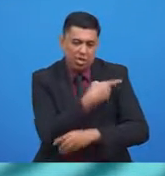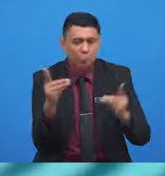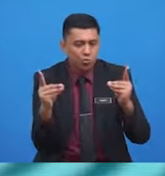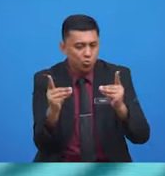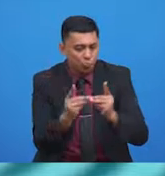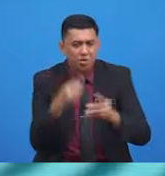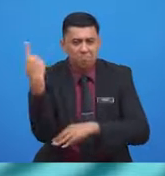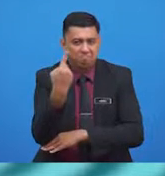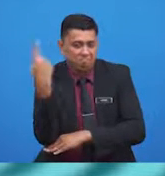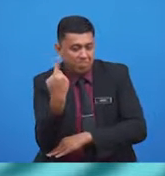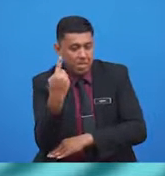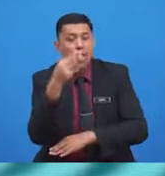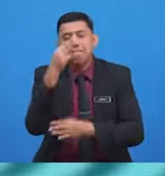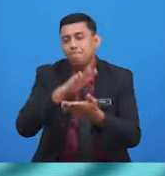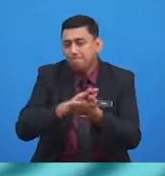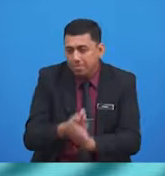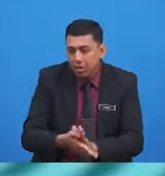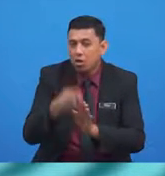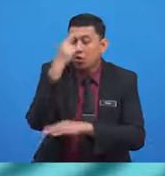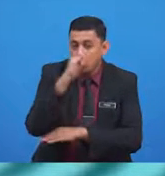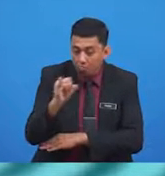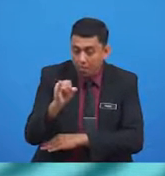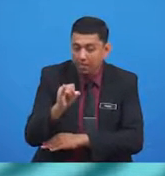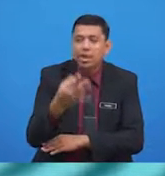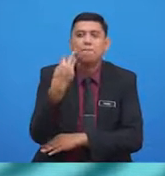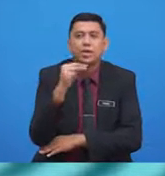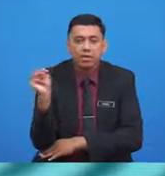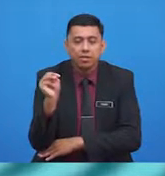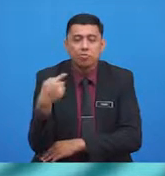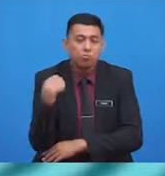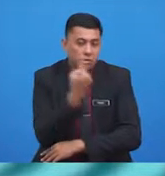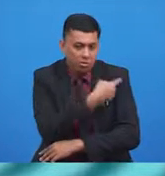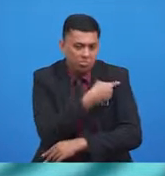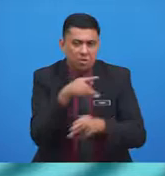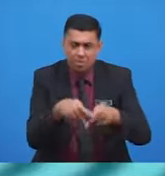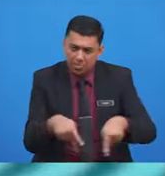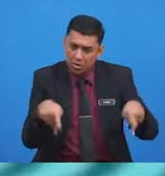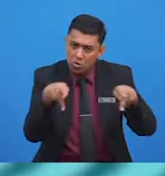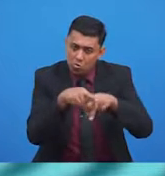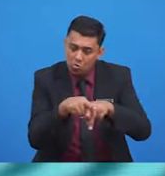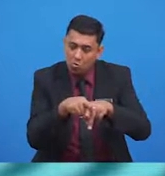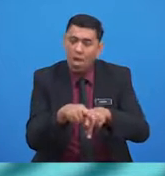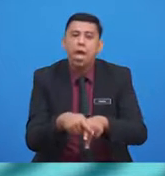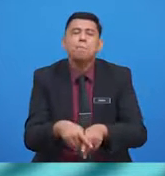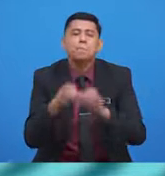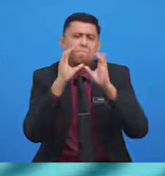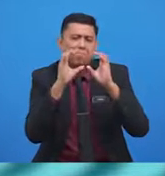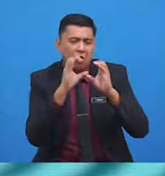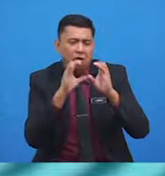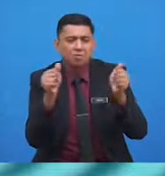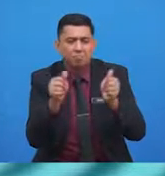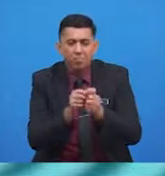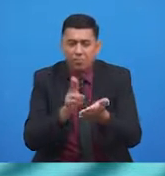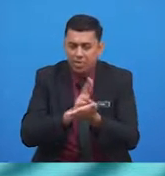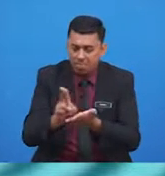berjumpa selalu. Maka, hormatilah mereka. Kita perlu bertegur sapa dengan ikhlas,